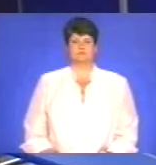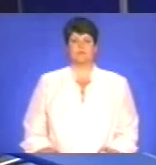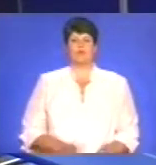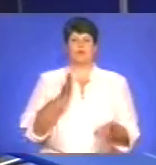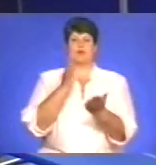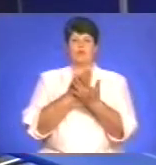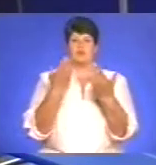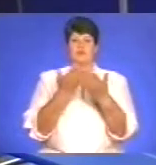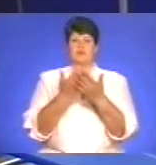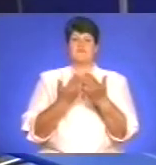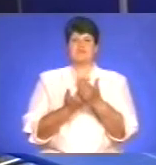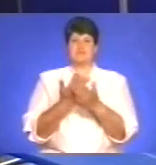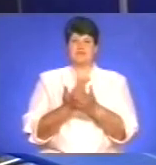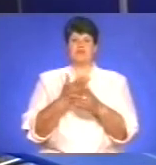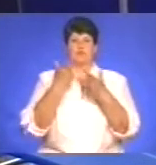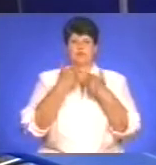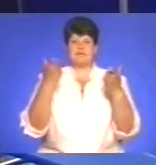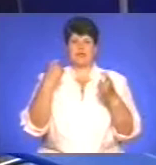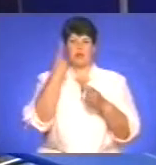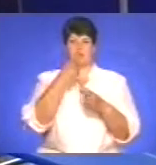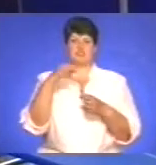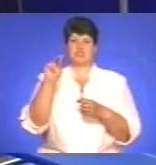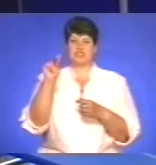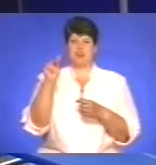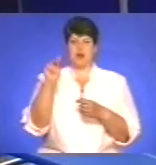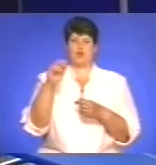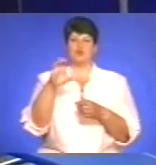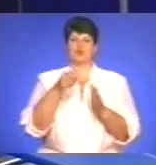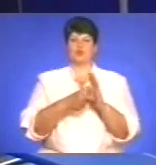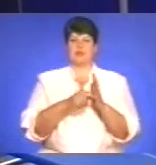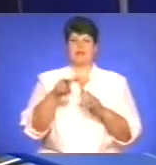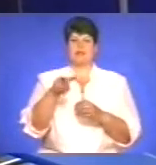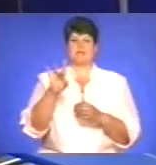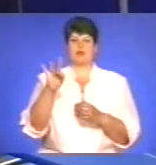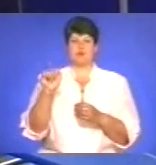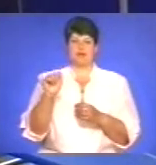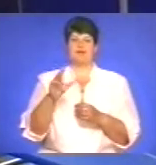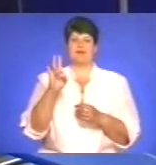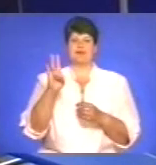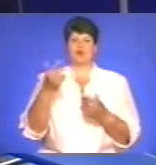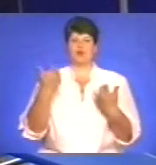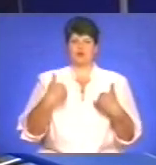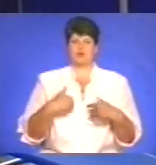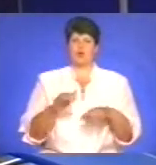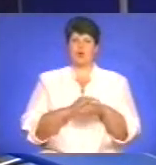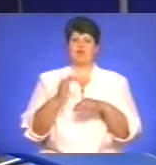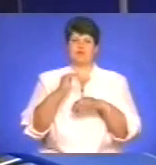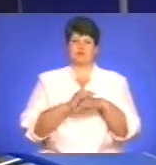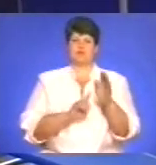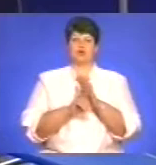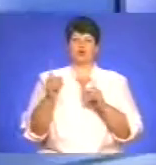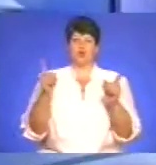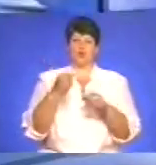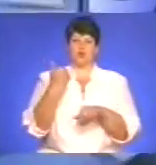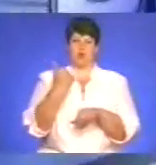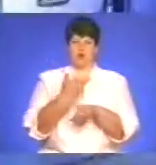У прямому ефірі «Вісті» – інформаційне обличчя четверга. У студії Лариса Романів, Надія Коцовська. Добрий вечір. Спочатку коротко про головне.